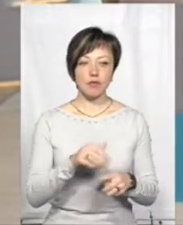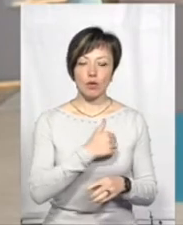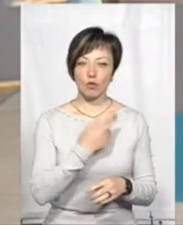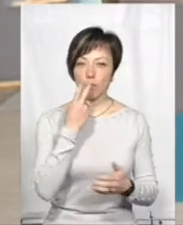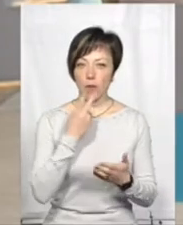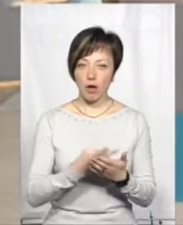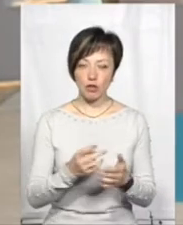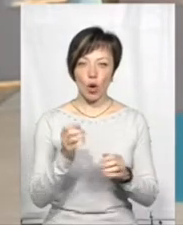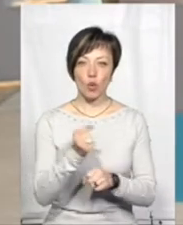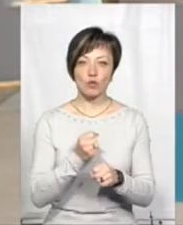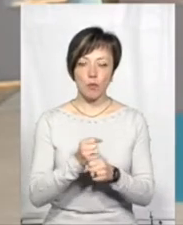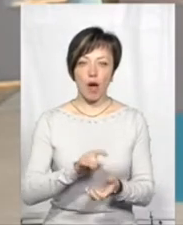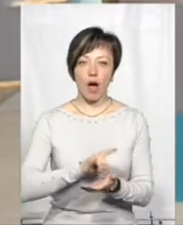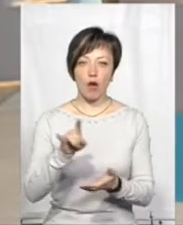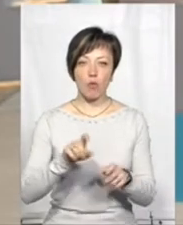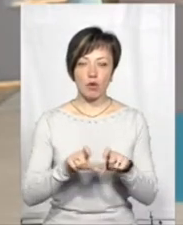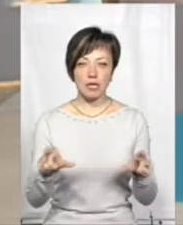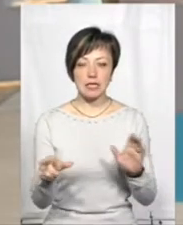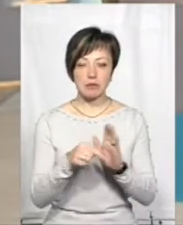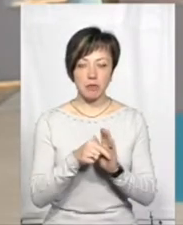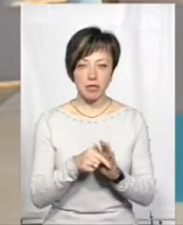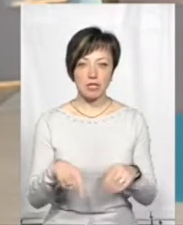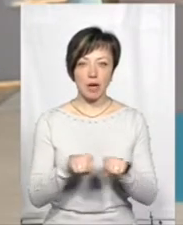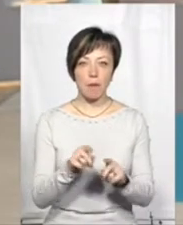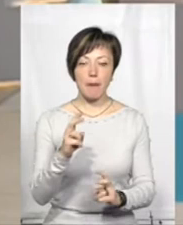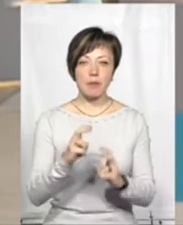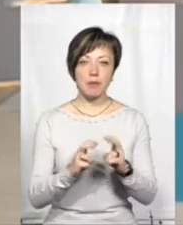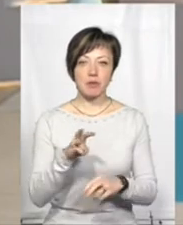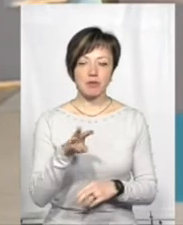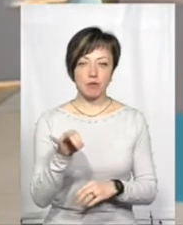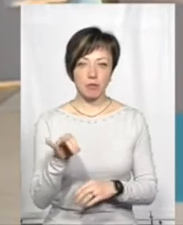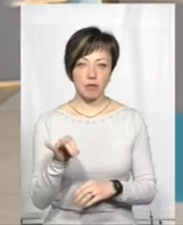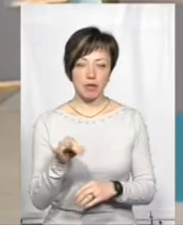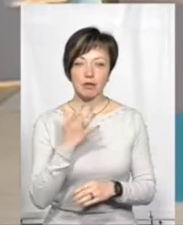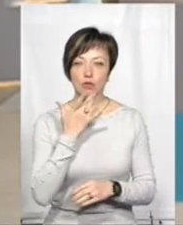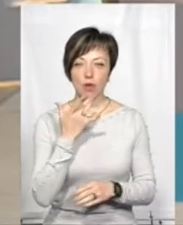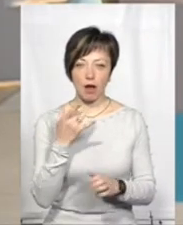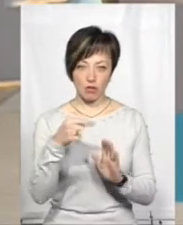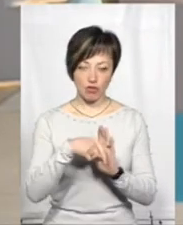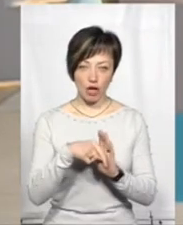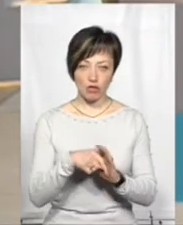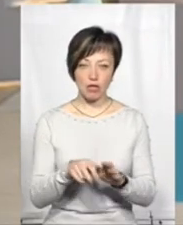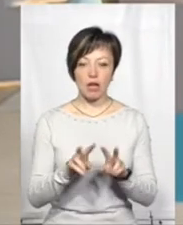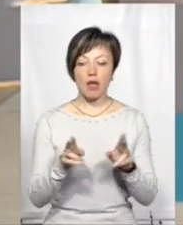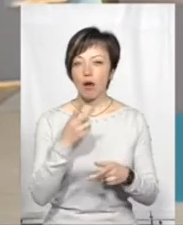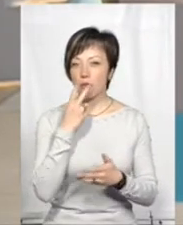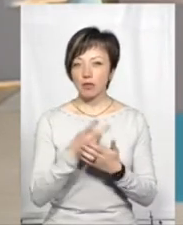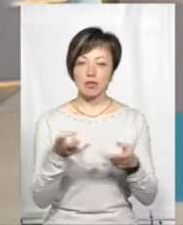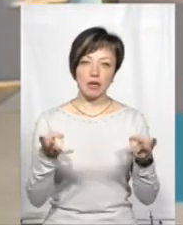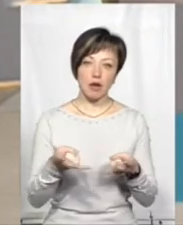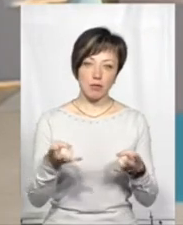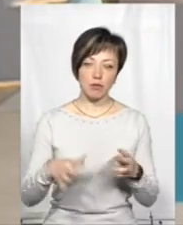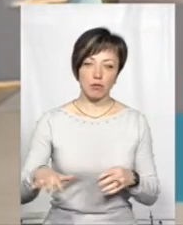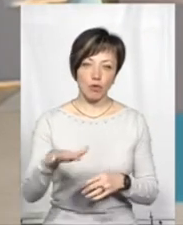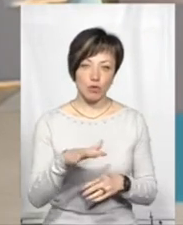бачити розробку аеропорта спільно з такими підприємствами національного характеру, як вони його бачать, які їм треба там